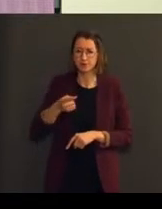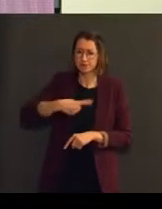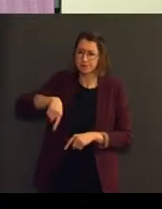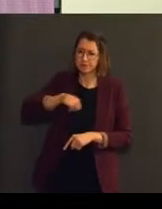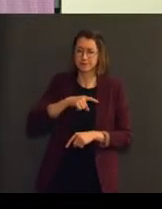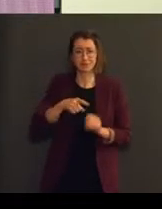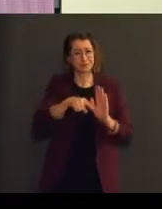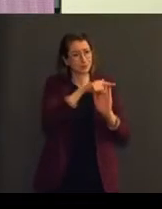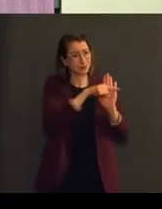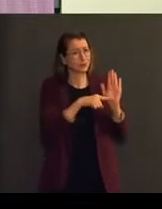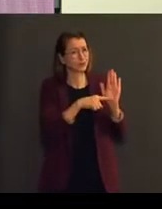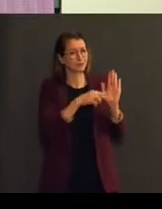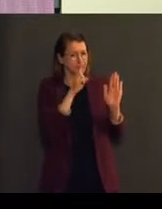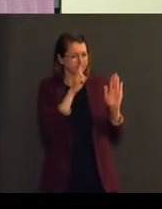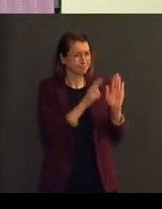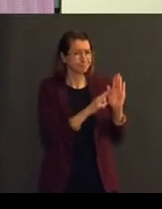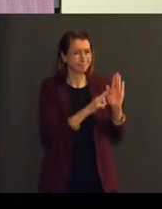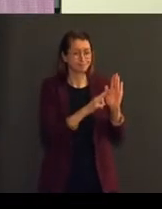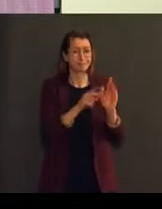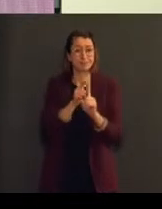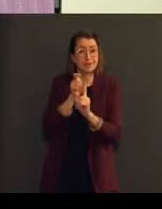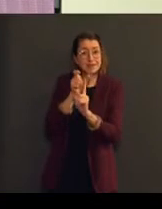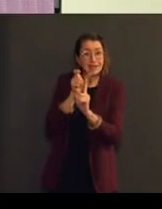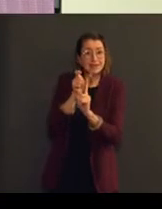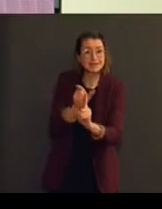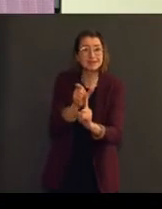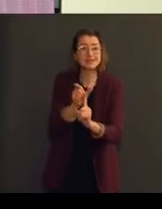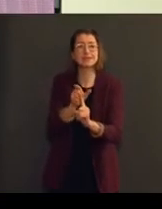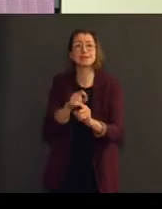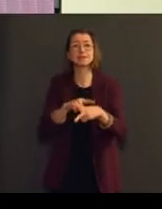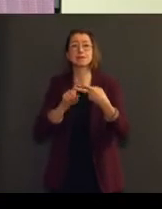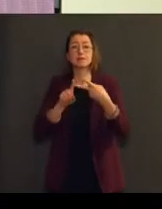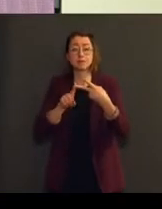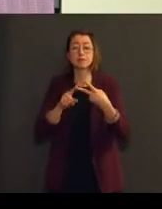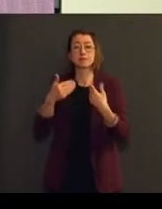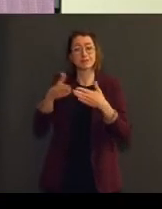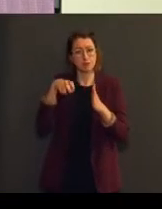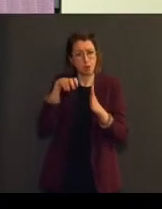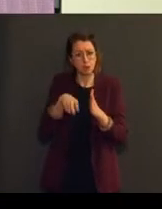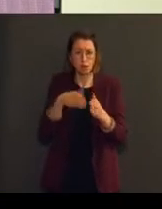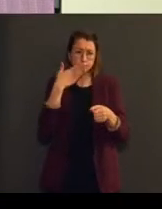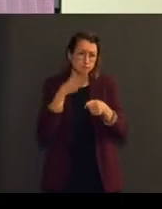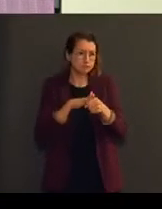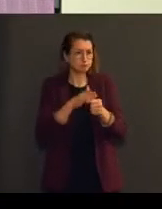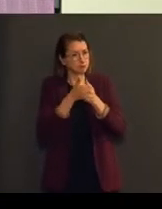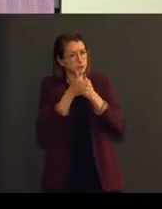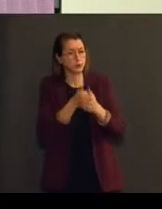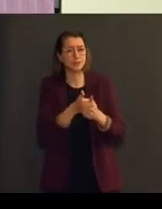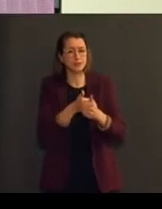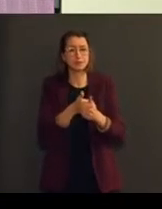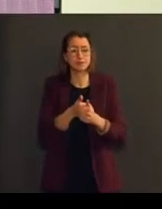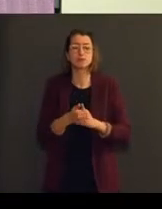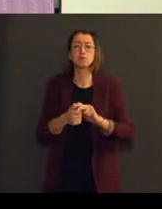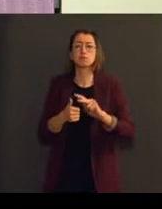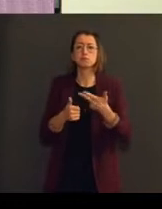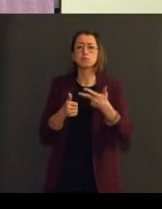du traçage des contacts et bien sûr de la quarantaine suivie éventuellement de l'isolement. Ce trépied édicté de